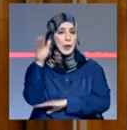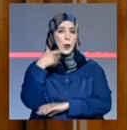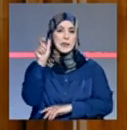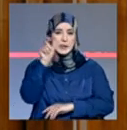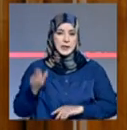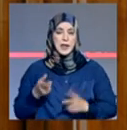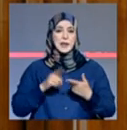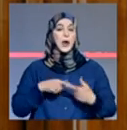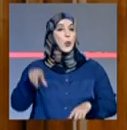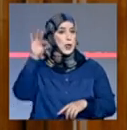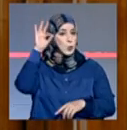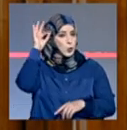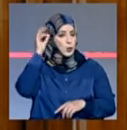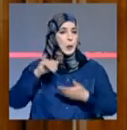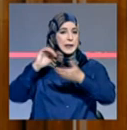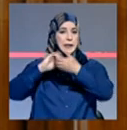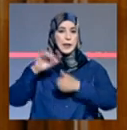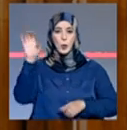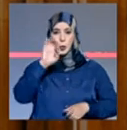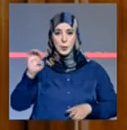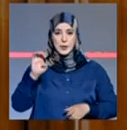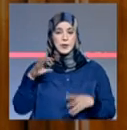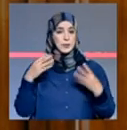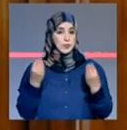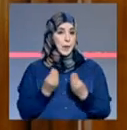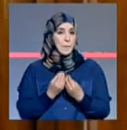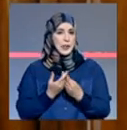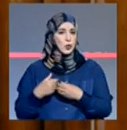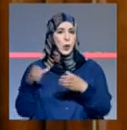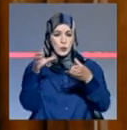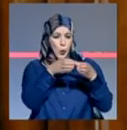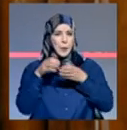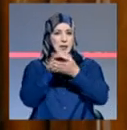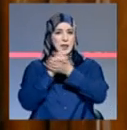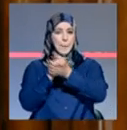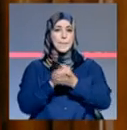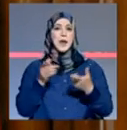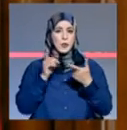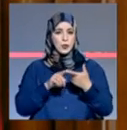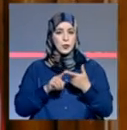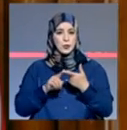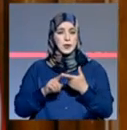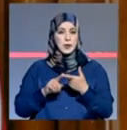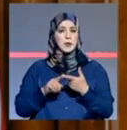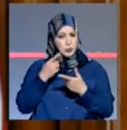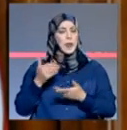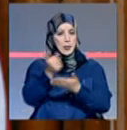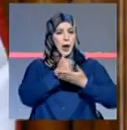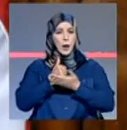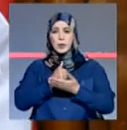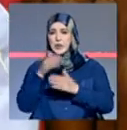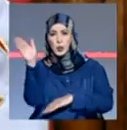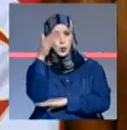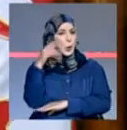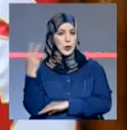وبين تونس والاتحاد الأوروبي مع أصدقائنا، والتعاون في الاتجاهين